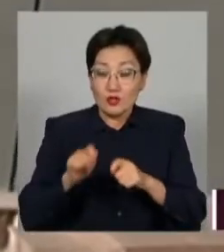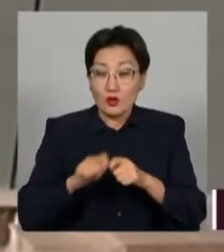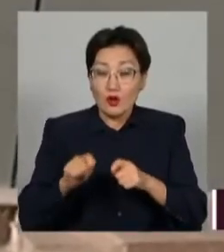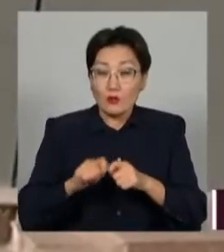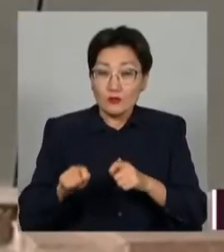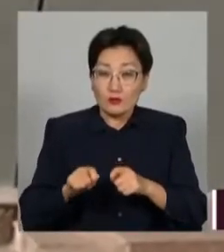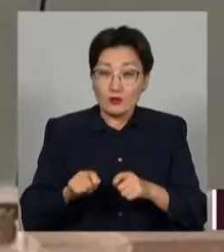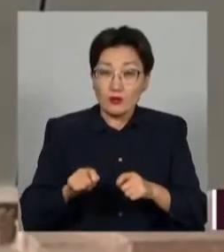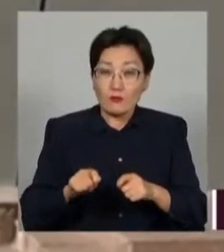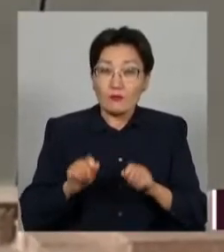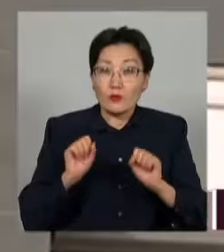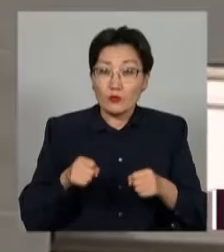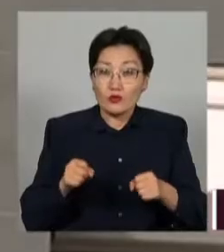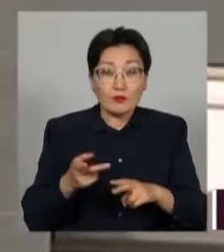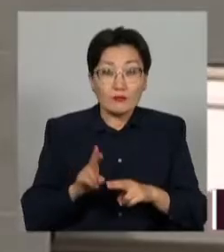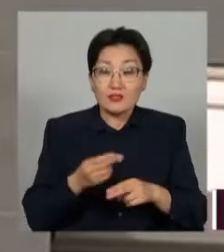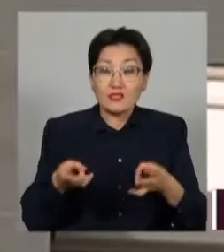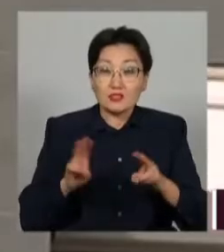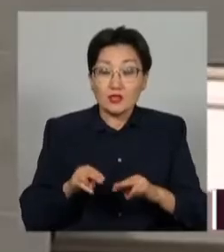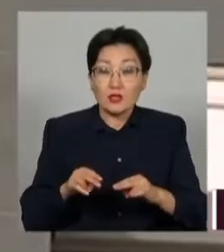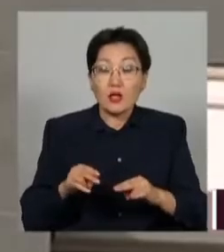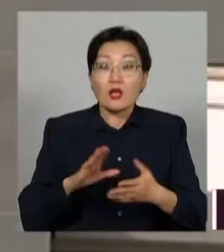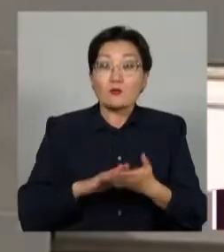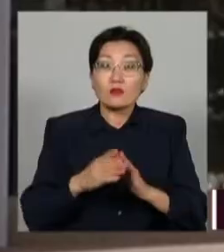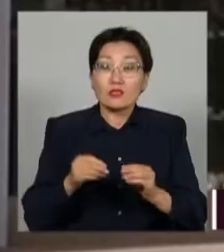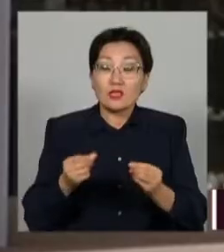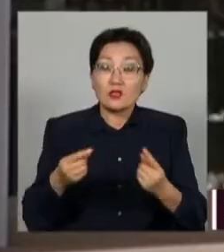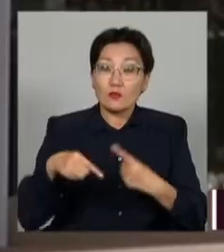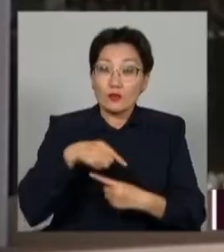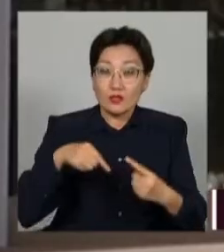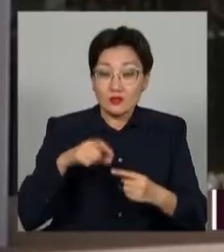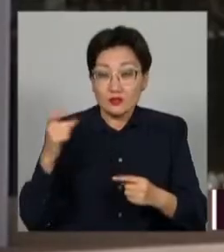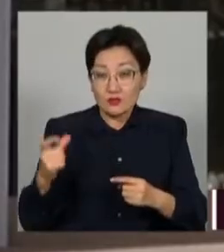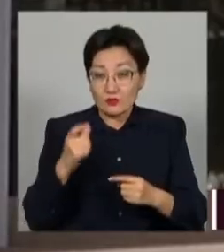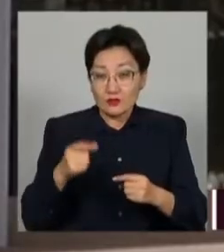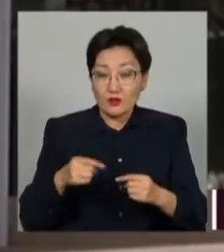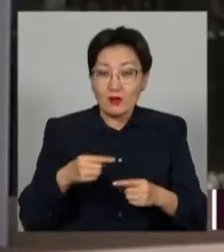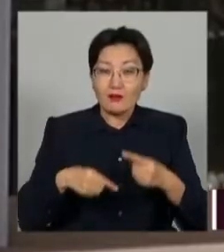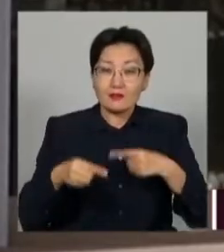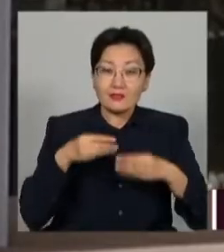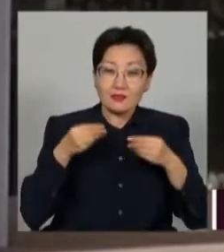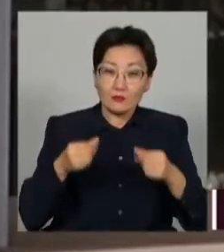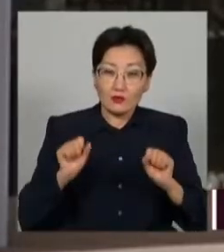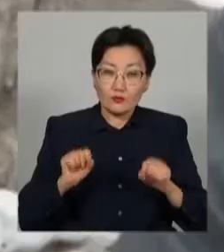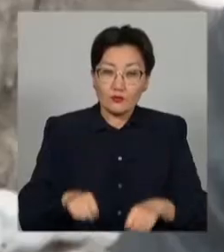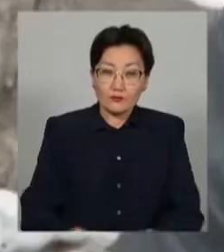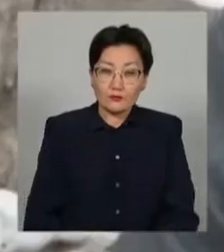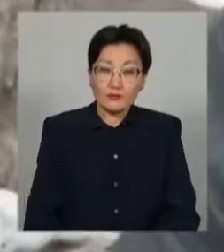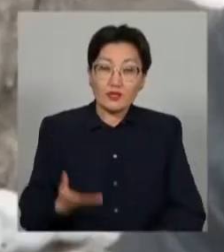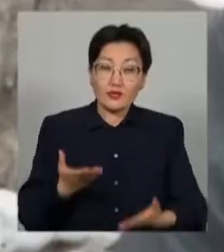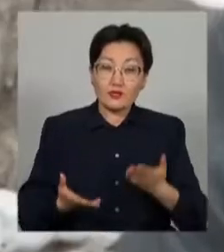жайында қалуы мүмкін деп қауіптенеді. Себебі елде болып жатқан қаржылық өзгерістердің экономикаға теріс ықпал етуі бек мүмкін. Егер